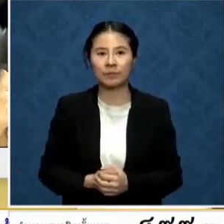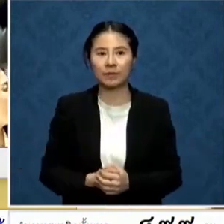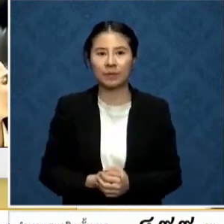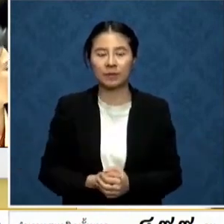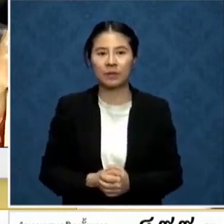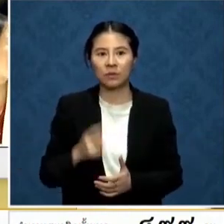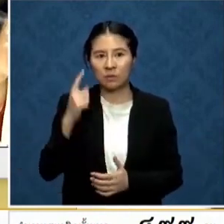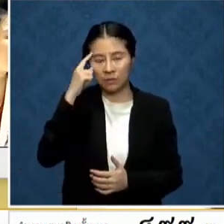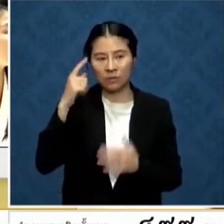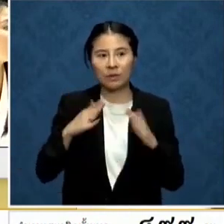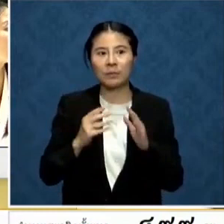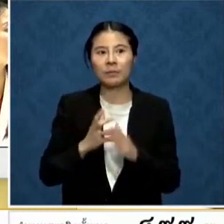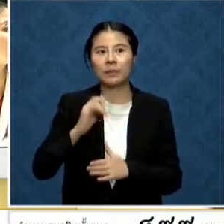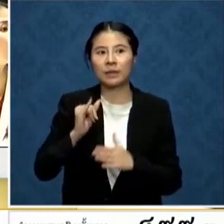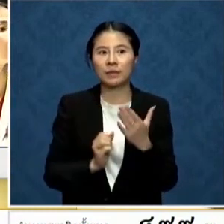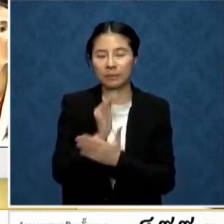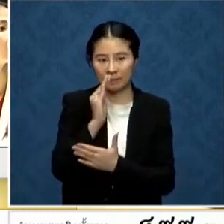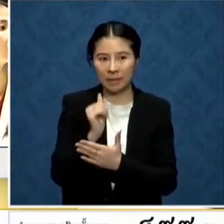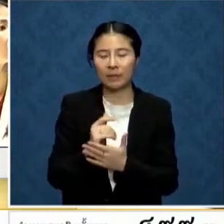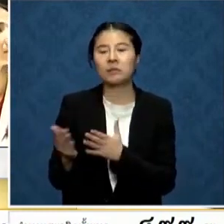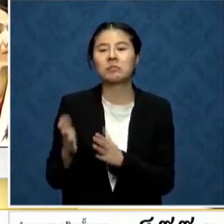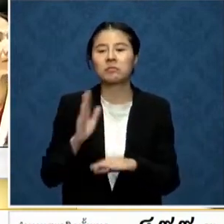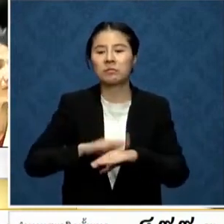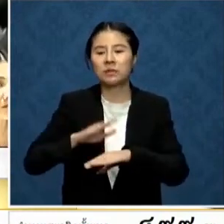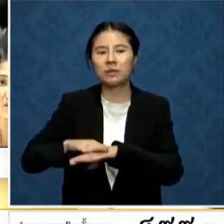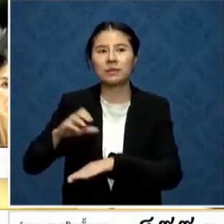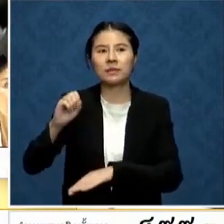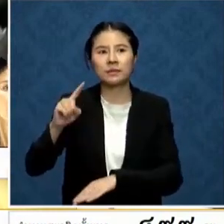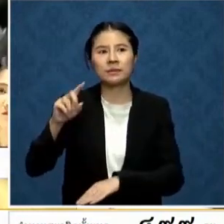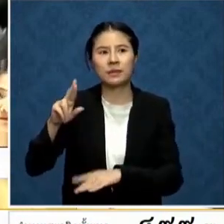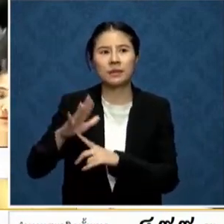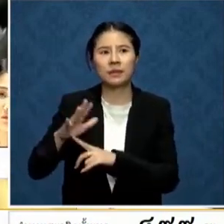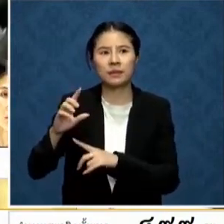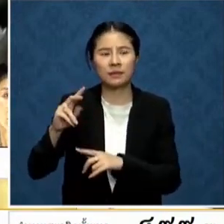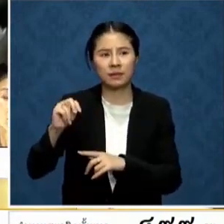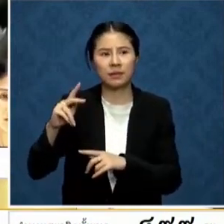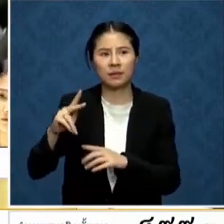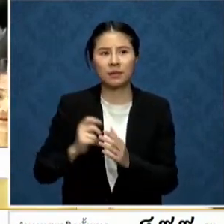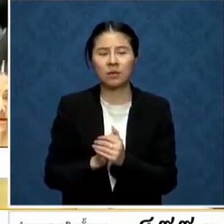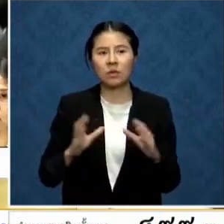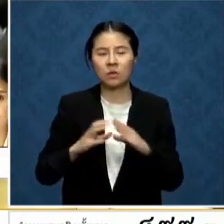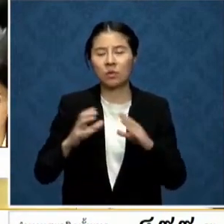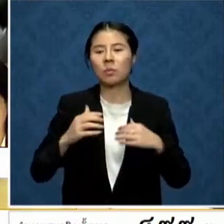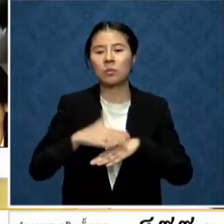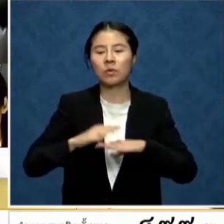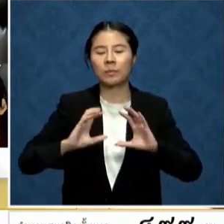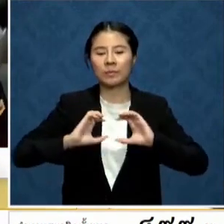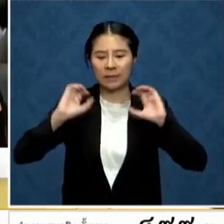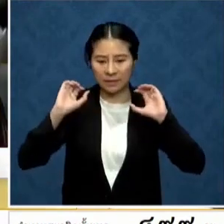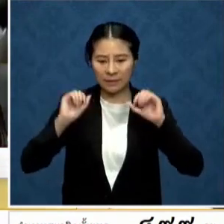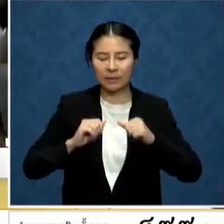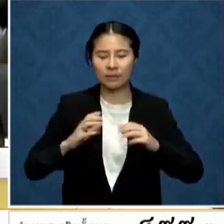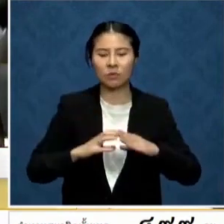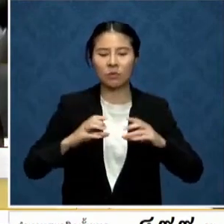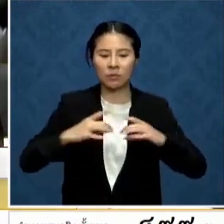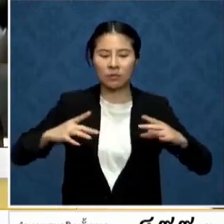แม้รู้อยู่แล้วว่าอาจจะไม่ผ่านแต่ว่าอยากจะขอเชิญชวนท่านสรันนะครับท่านพดรทุกท่านนะครับคนที่เป็นวิปพักรร่วมทุกท่านนะครับเรามีความจริงใจจริง